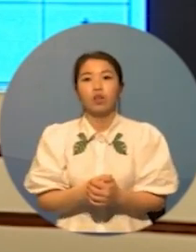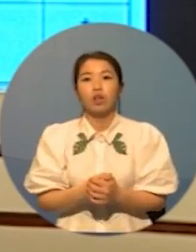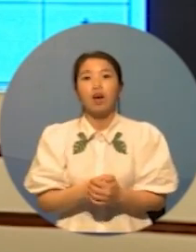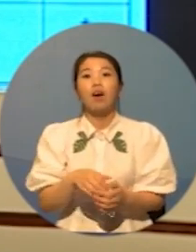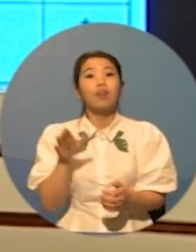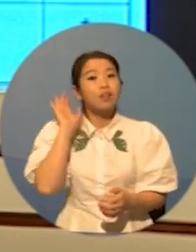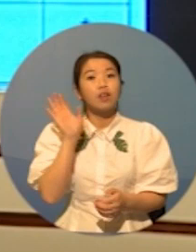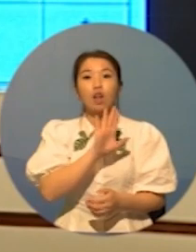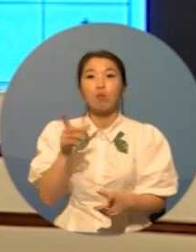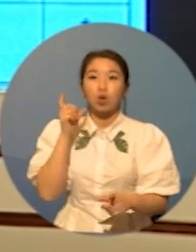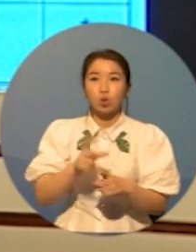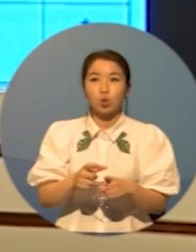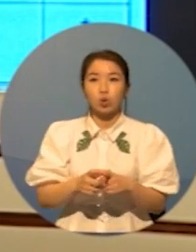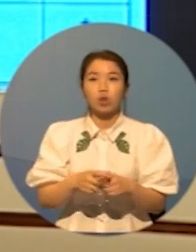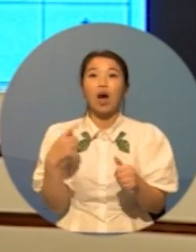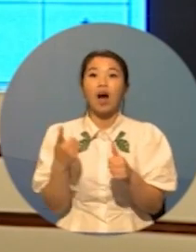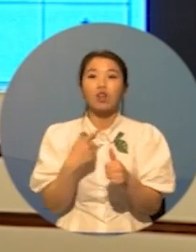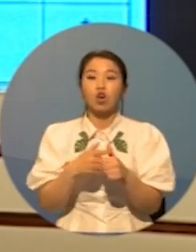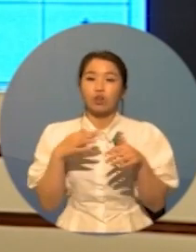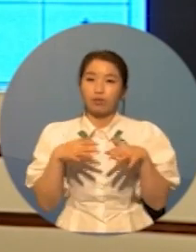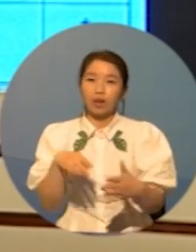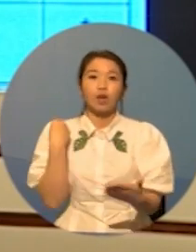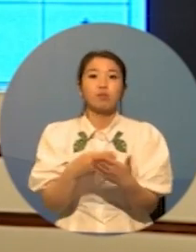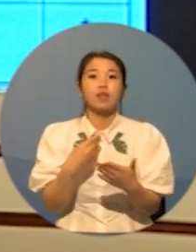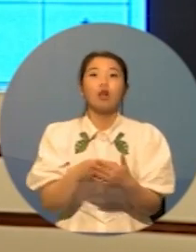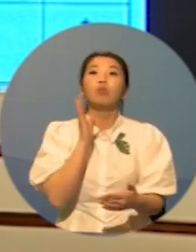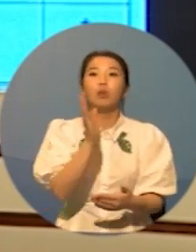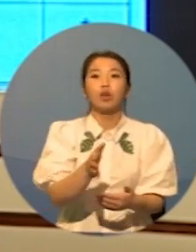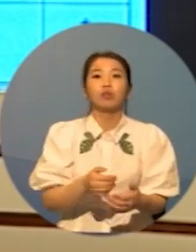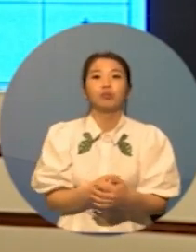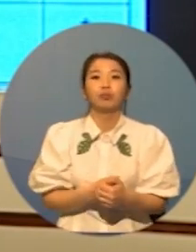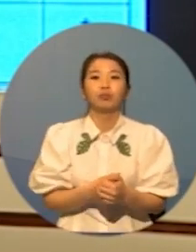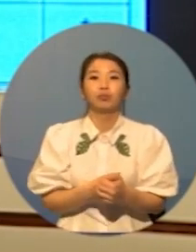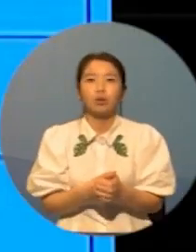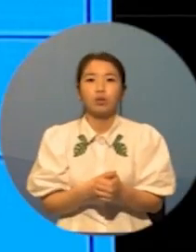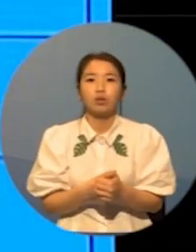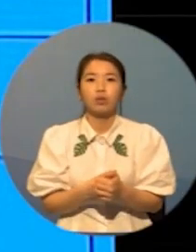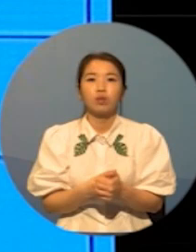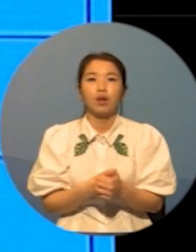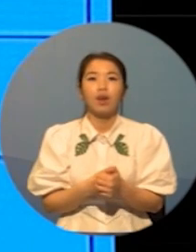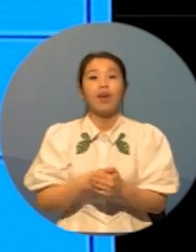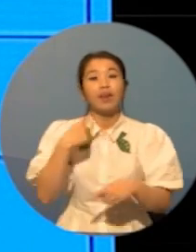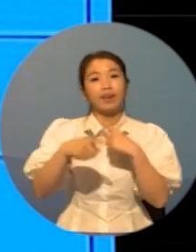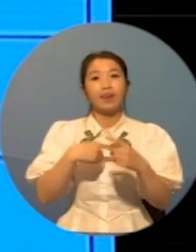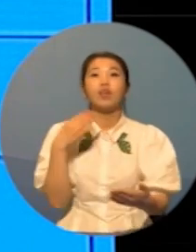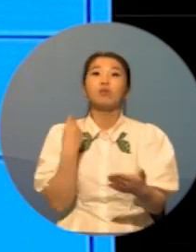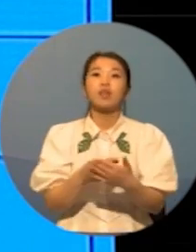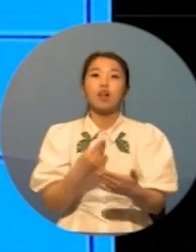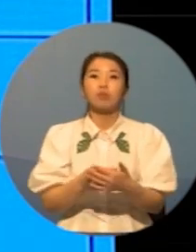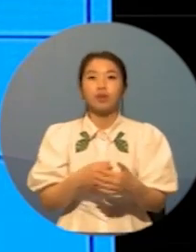Тыңламау сөзі әрекет аты фейлі, яғни атауыш фейл болып есептелінеді. Демек, кейінгі мысалымыз,